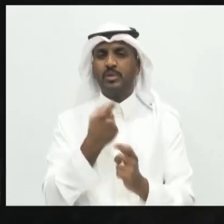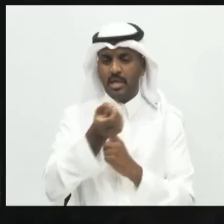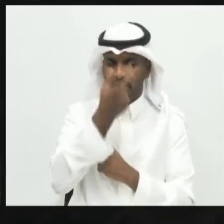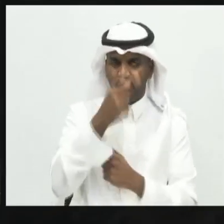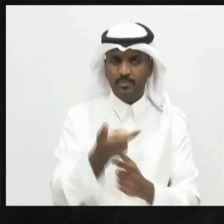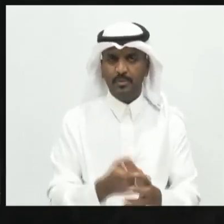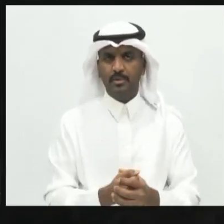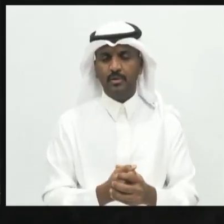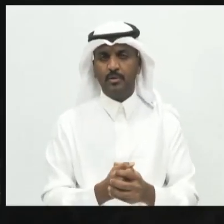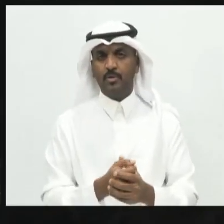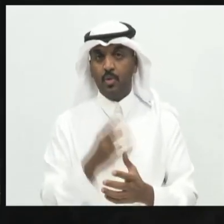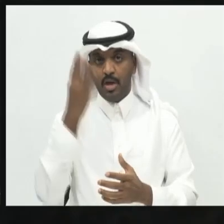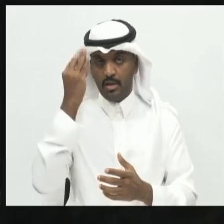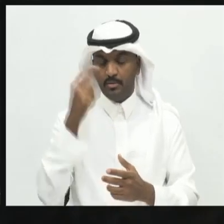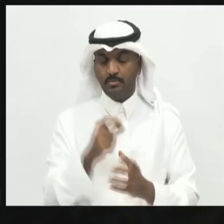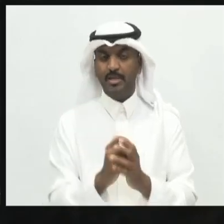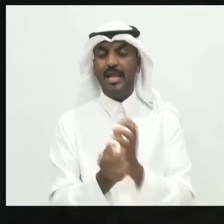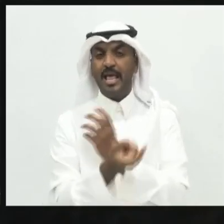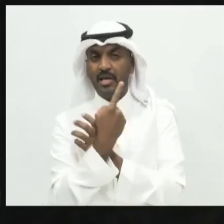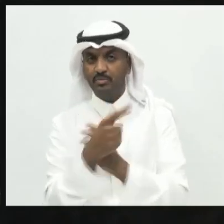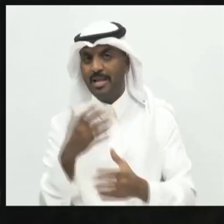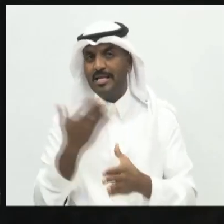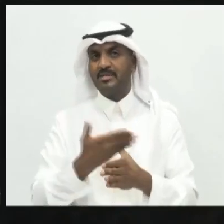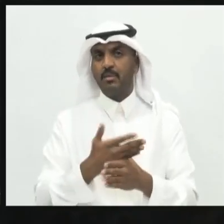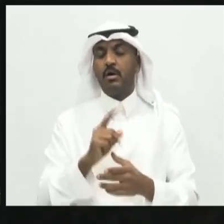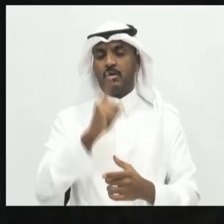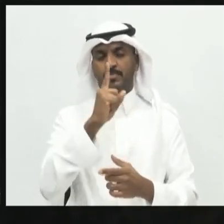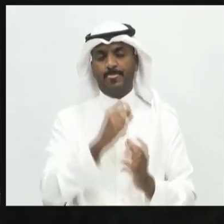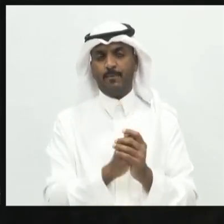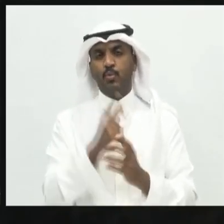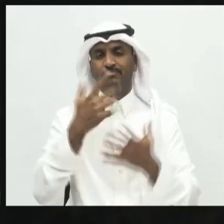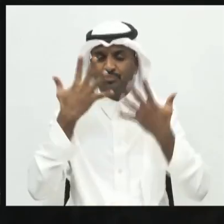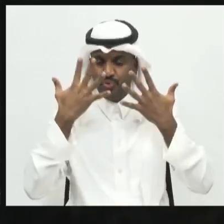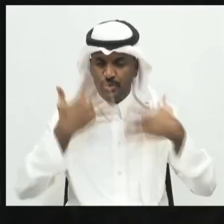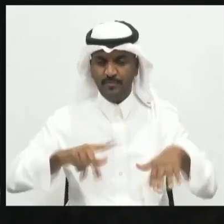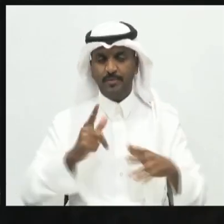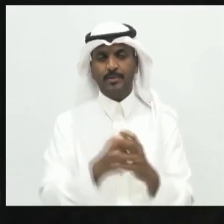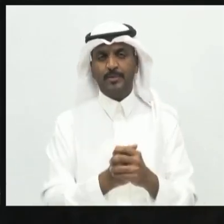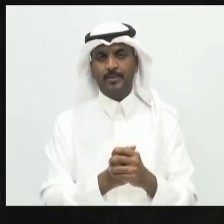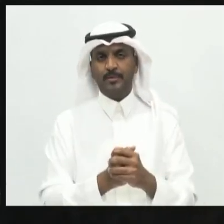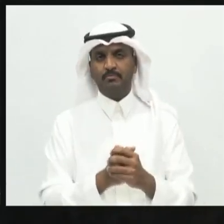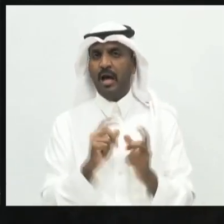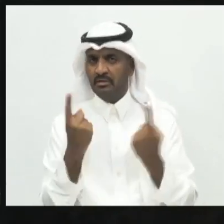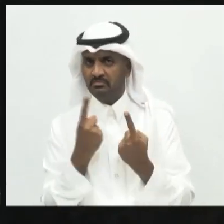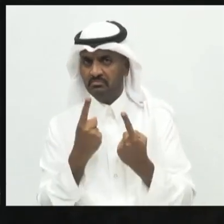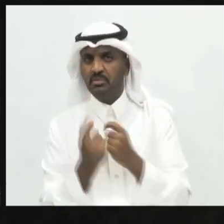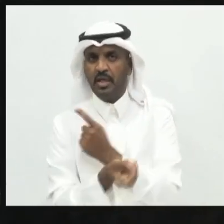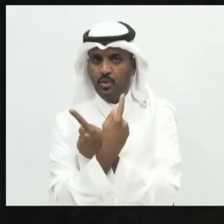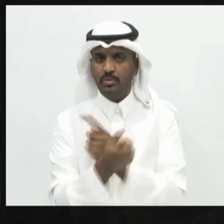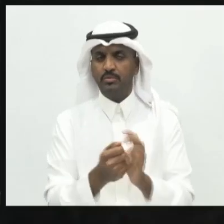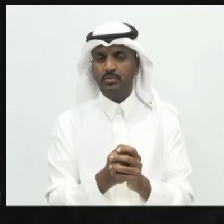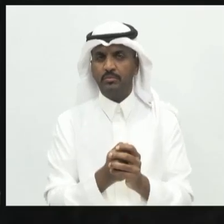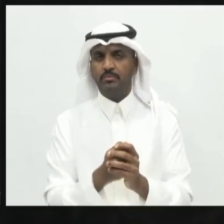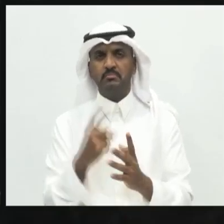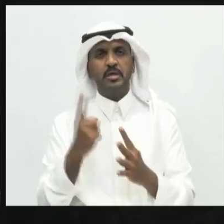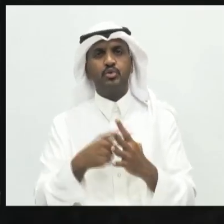ويتعالج ويعلم ان العلاج من الاسباب والله سبحانه وتعالى هو الشافي هل نقول له تداوى طيب ما هي شروط